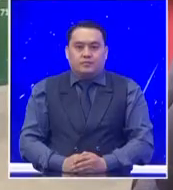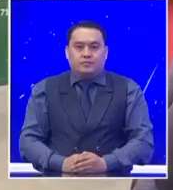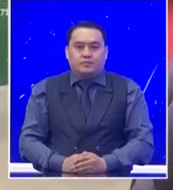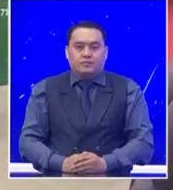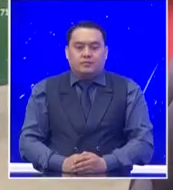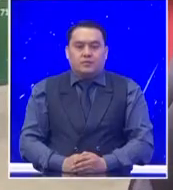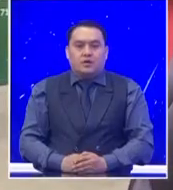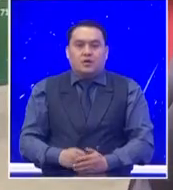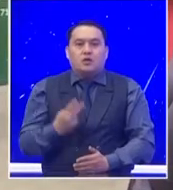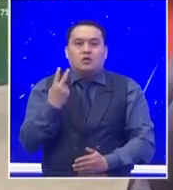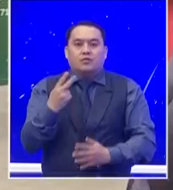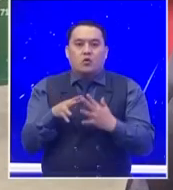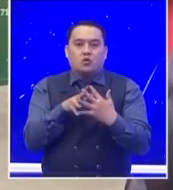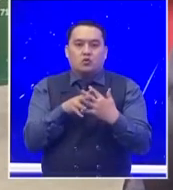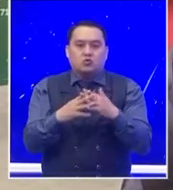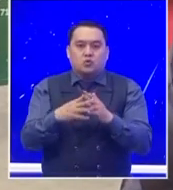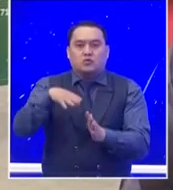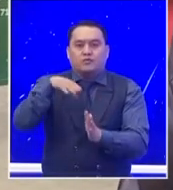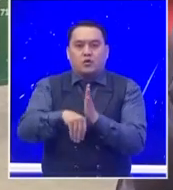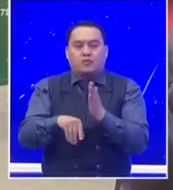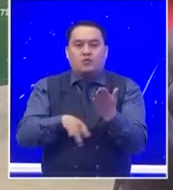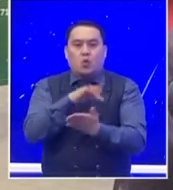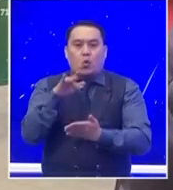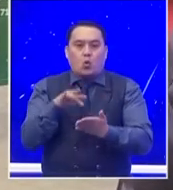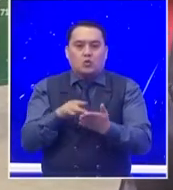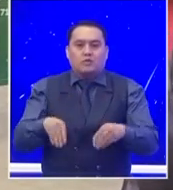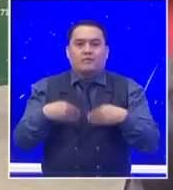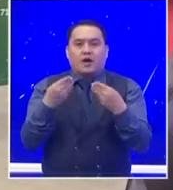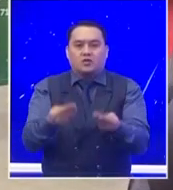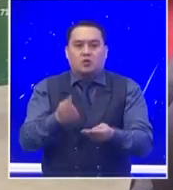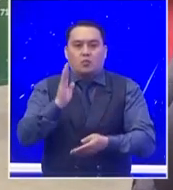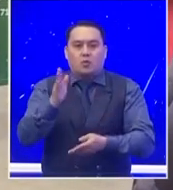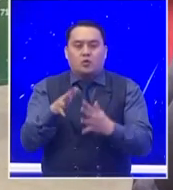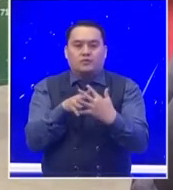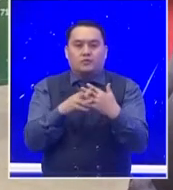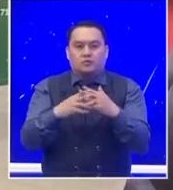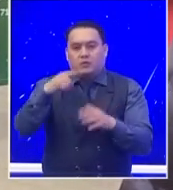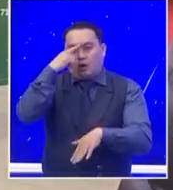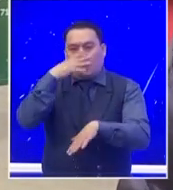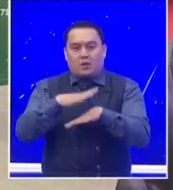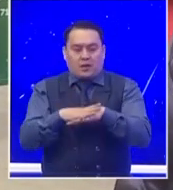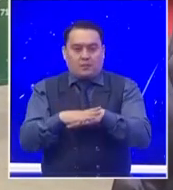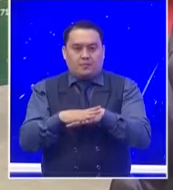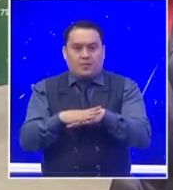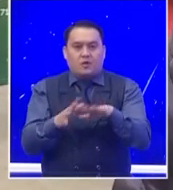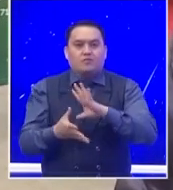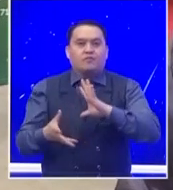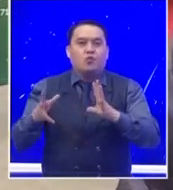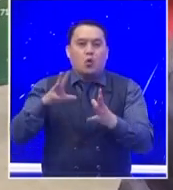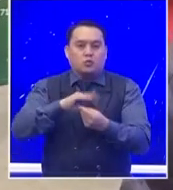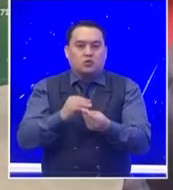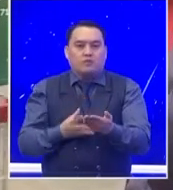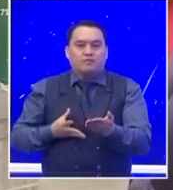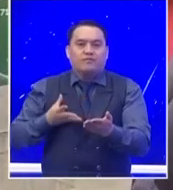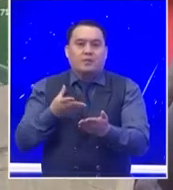Для жителей двух сельских округов, входящих в состав города Талдыкургана, выдача будет организована в сельских акиматах. В общем,